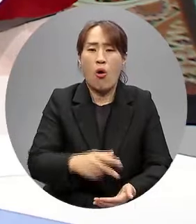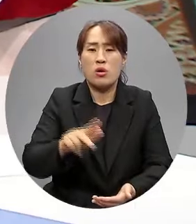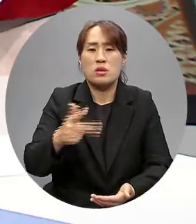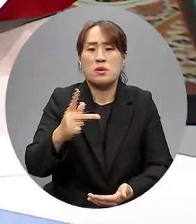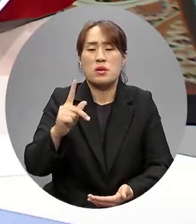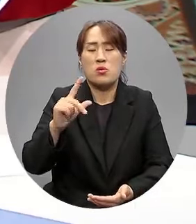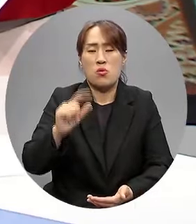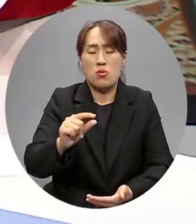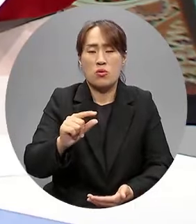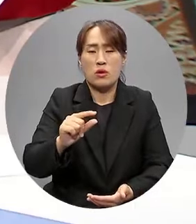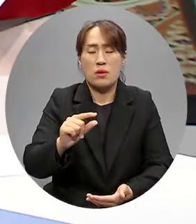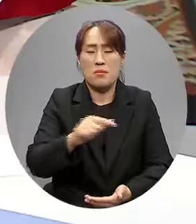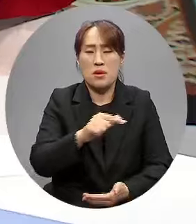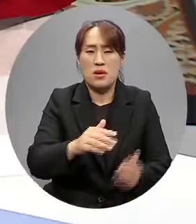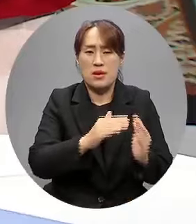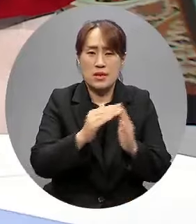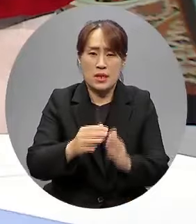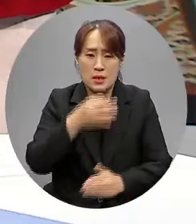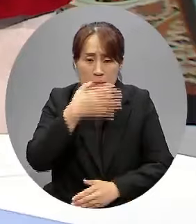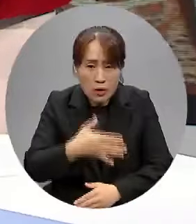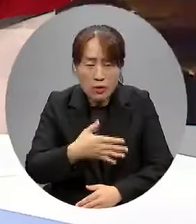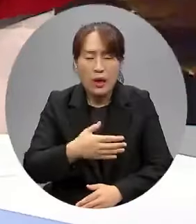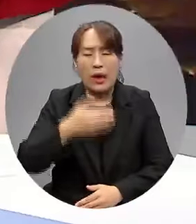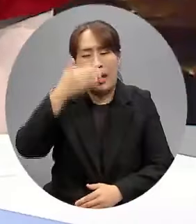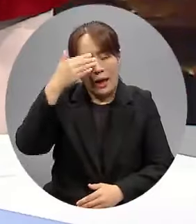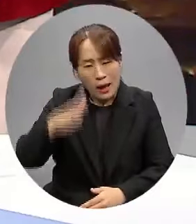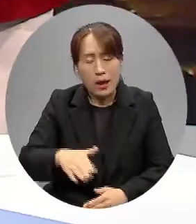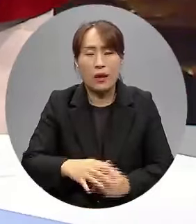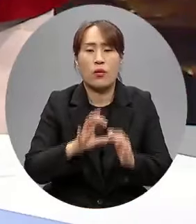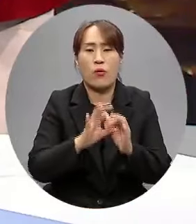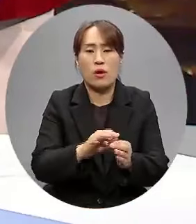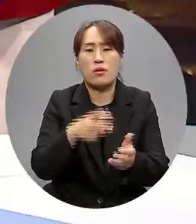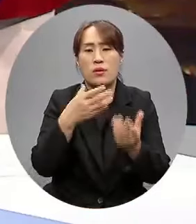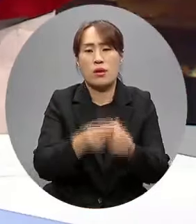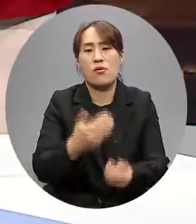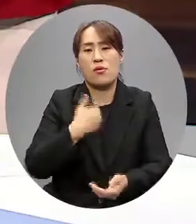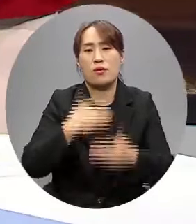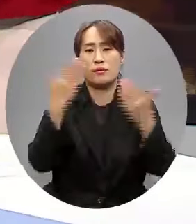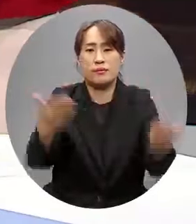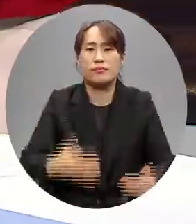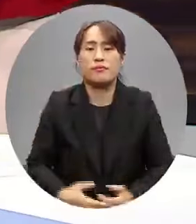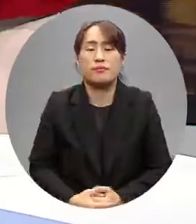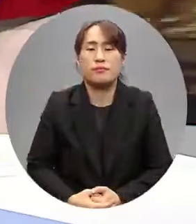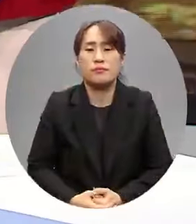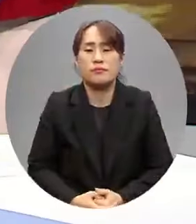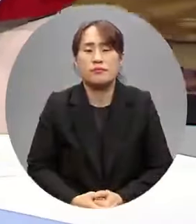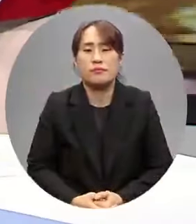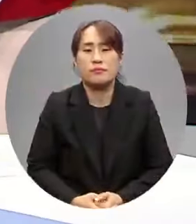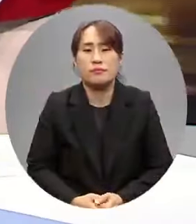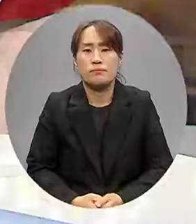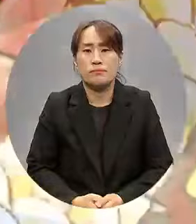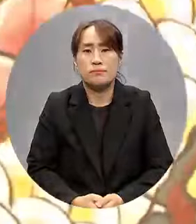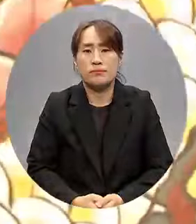돼 이사 자체가 만만치 않았다고 하는데요 관련 소식 이승준 기자가 보도합니다